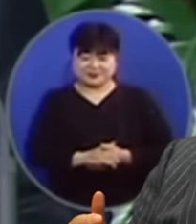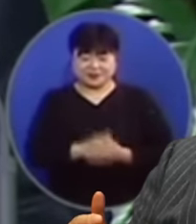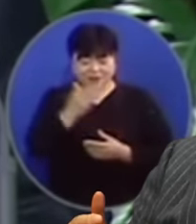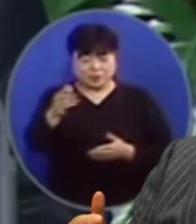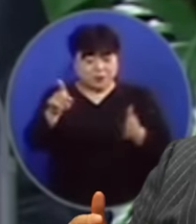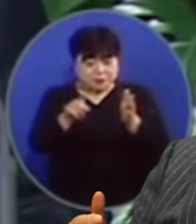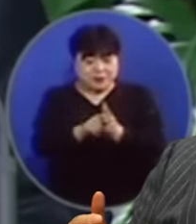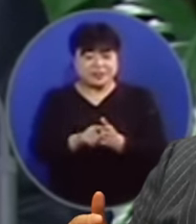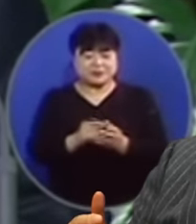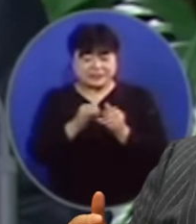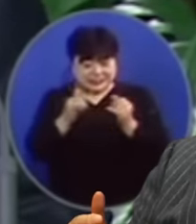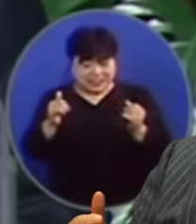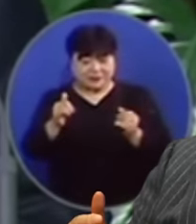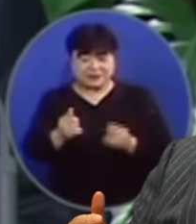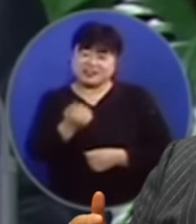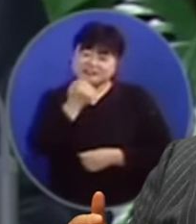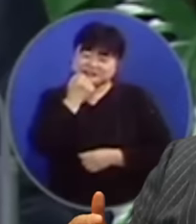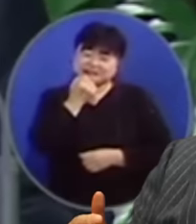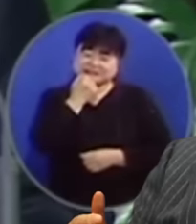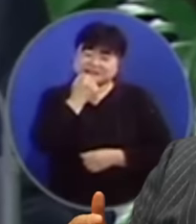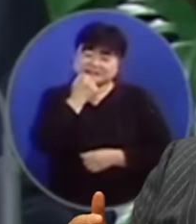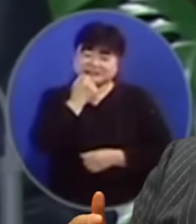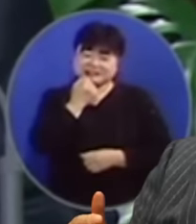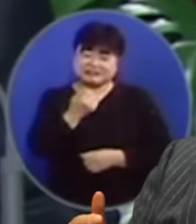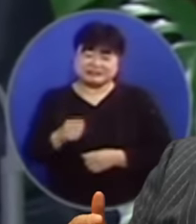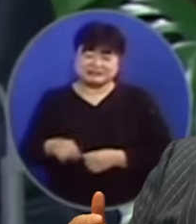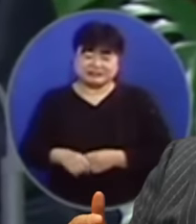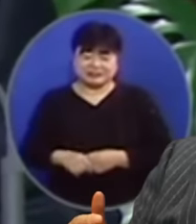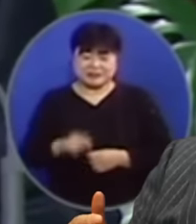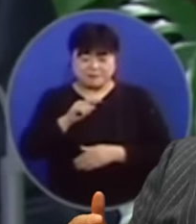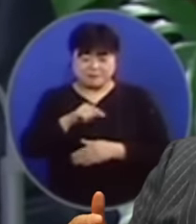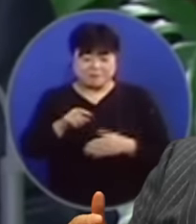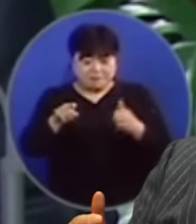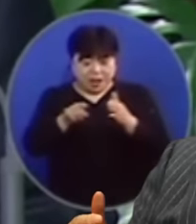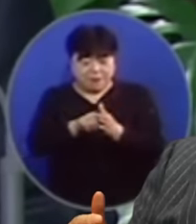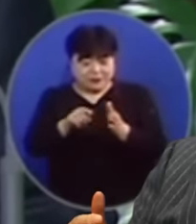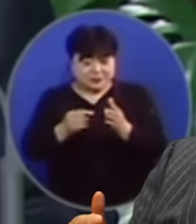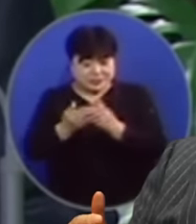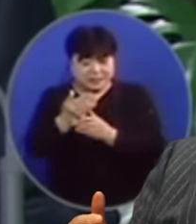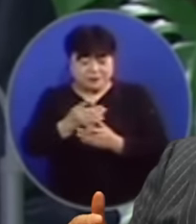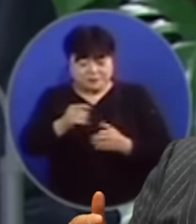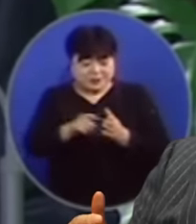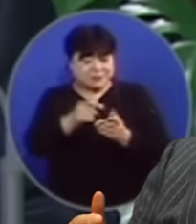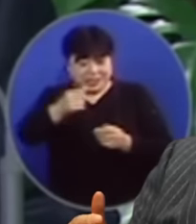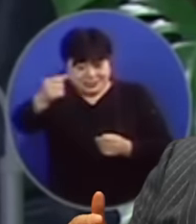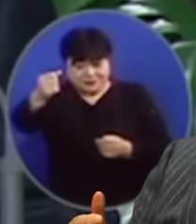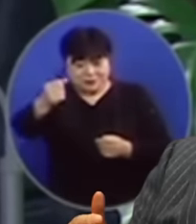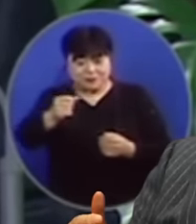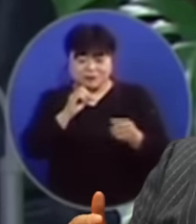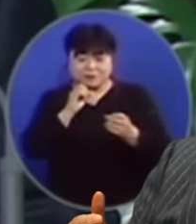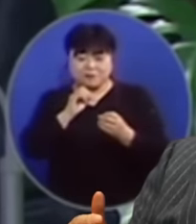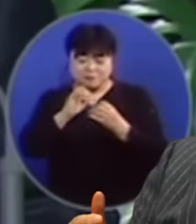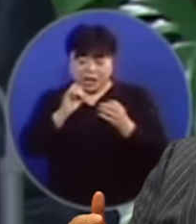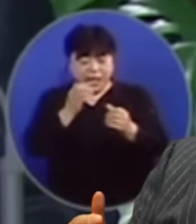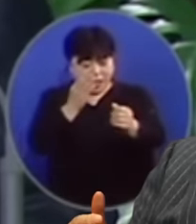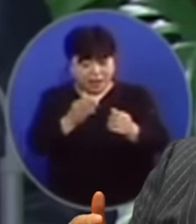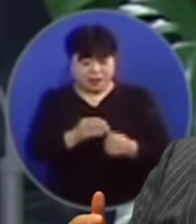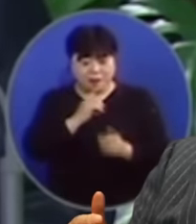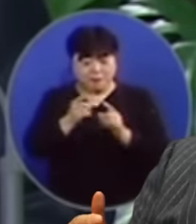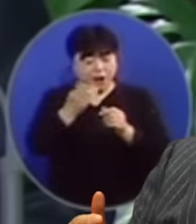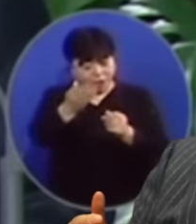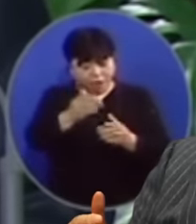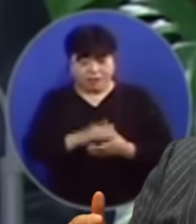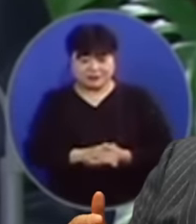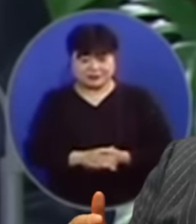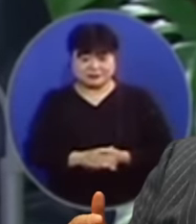여러분의 믿음은 사람들이 다 웃을 것인지 모르겠지만 마음에 믿어지면 그 믿음을 가지고서 이야기를 하십시오. 말을